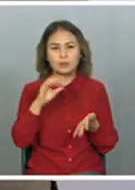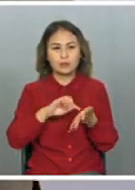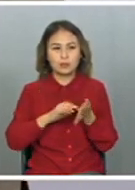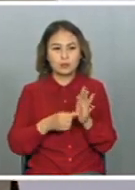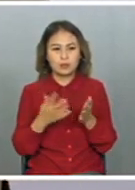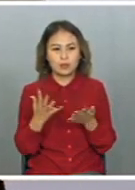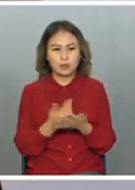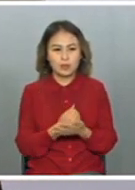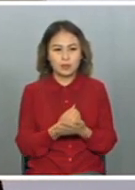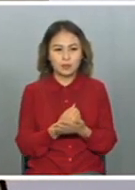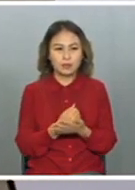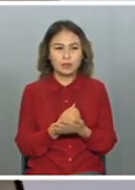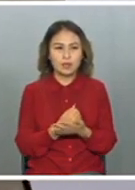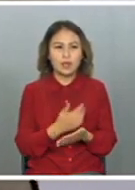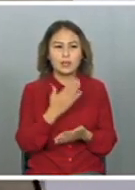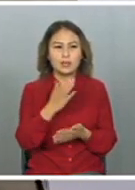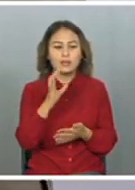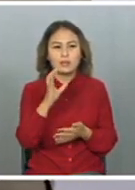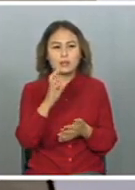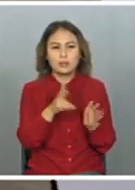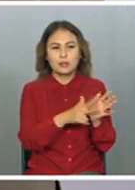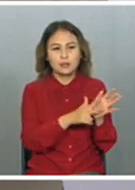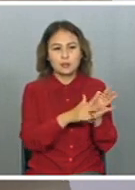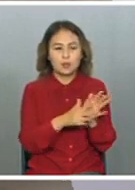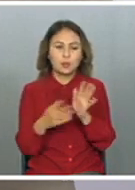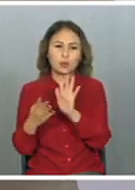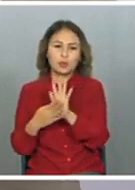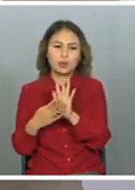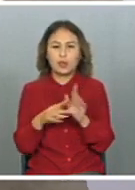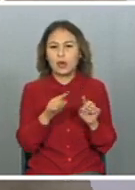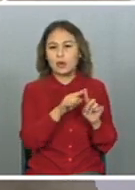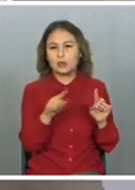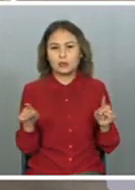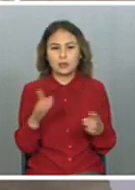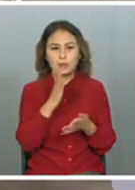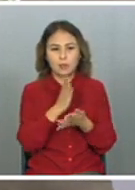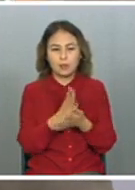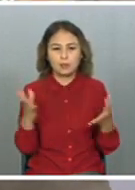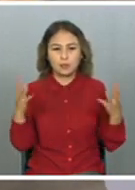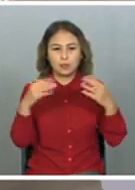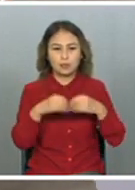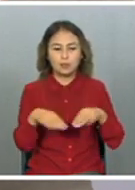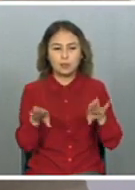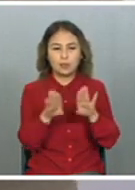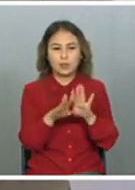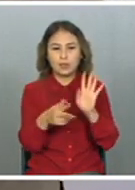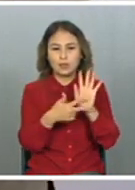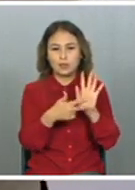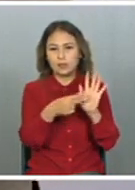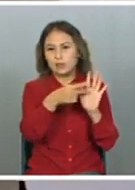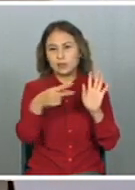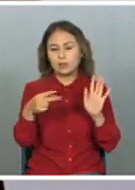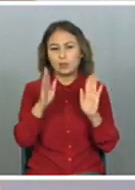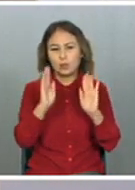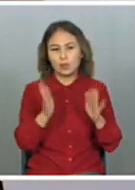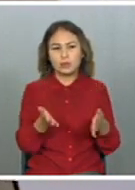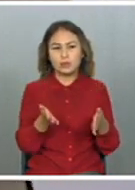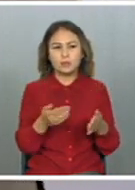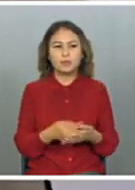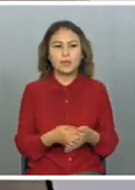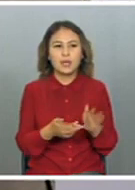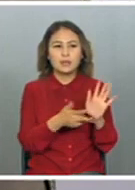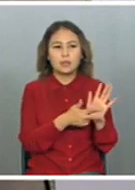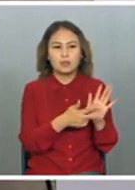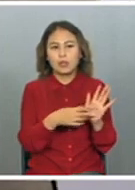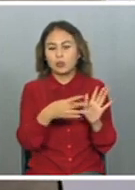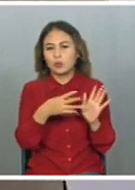табайық. Ол да бізде 8 бен 9'ың арасында орналасқан. Демек, бүтін бөлігі 8'ге тең болады. Біз білеміз, 8 бен